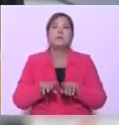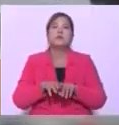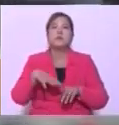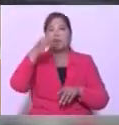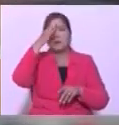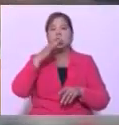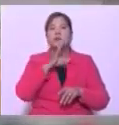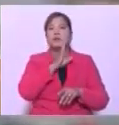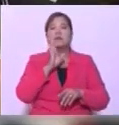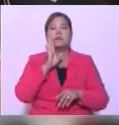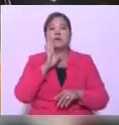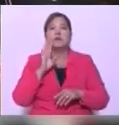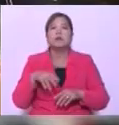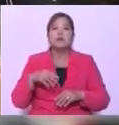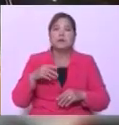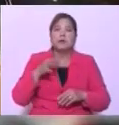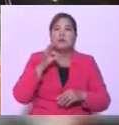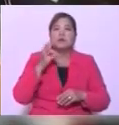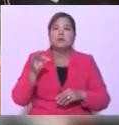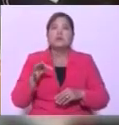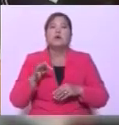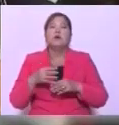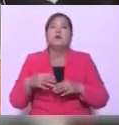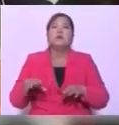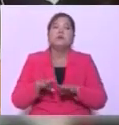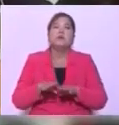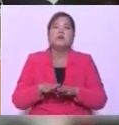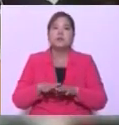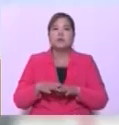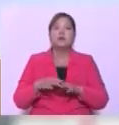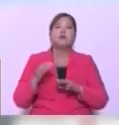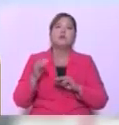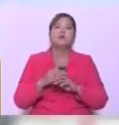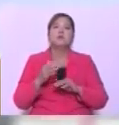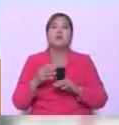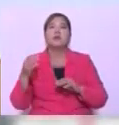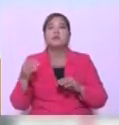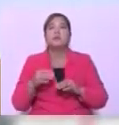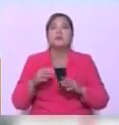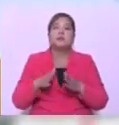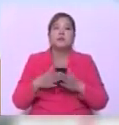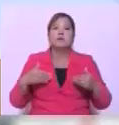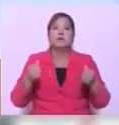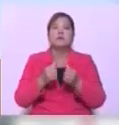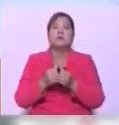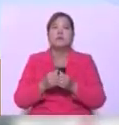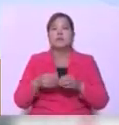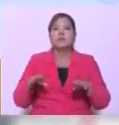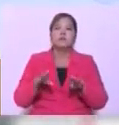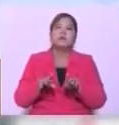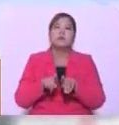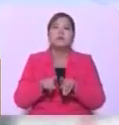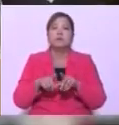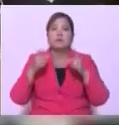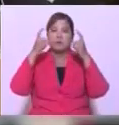семейства Базарбай Уразхан говорит, голосовать вместе уже стало для них доброй традицией. Семья сделала совместное фото с президентом,